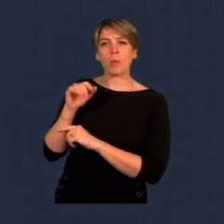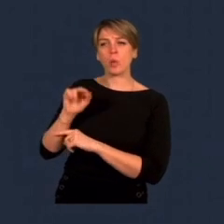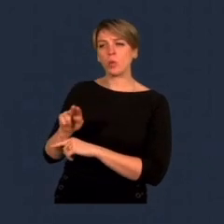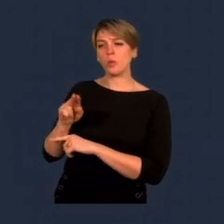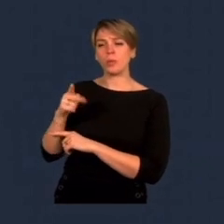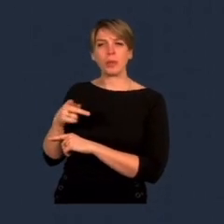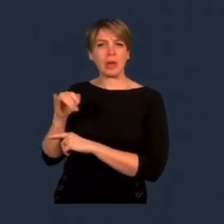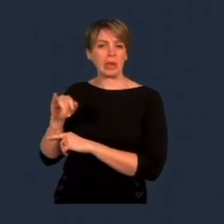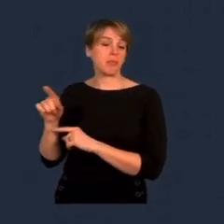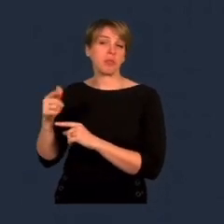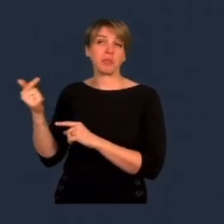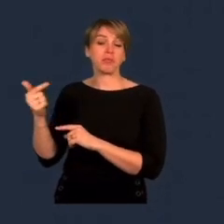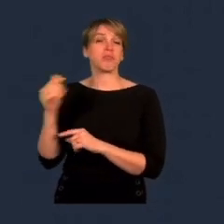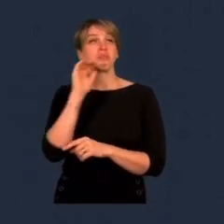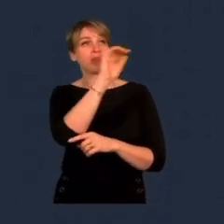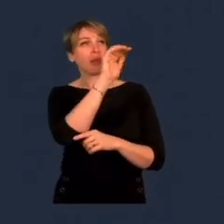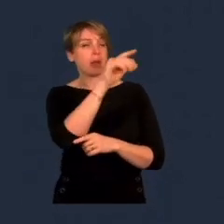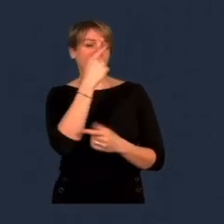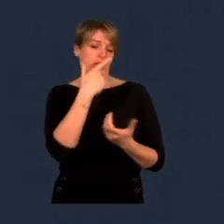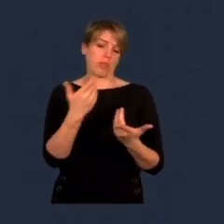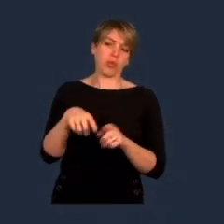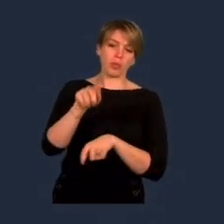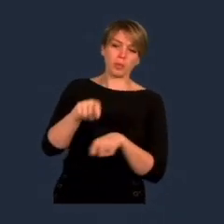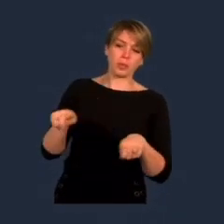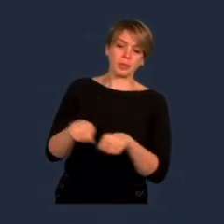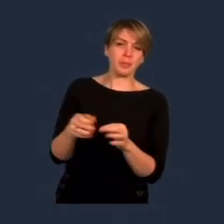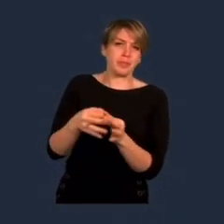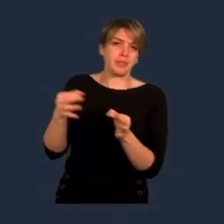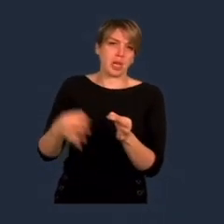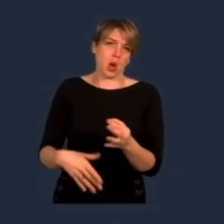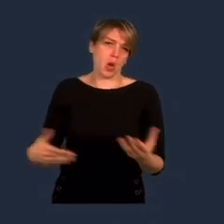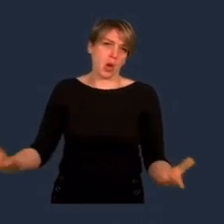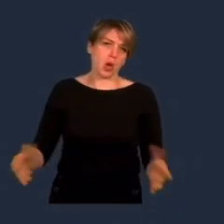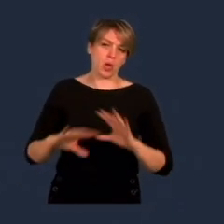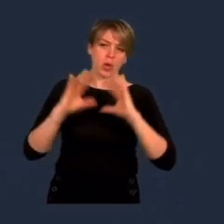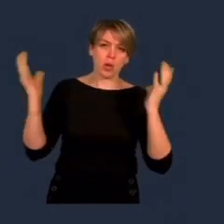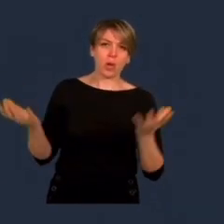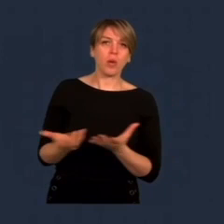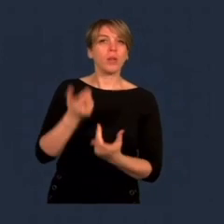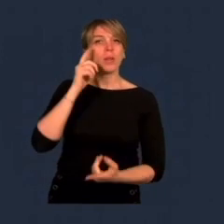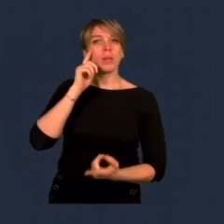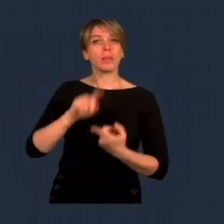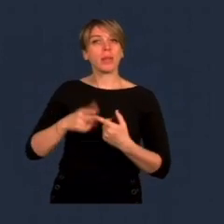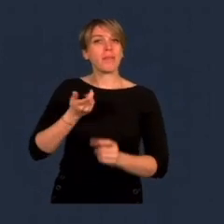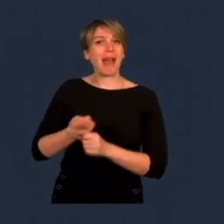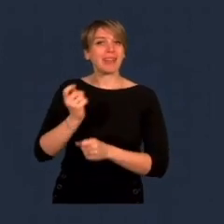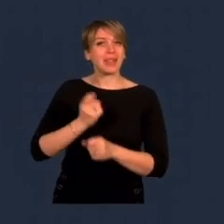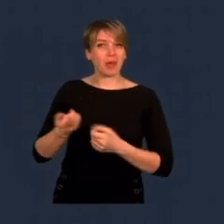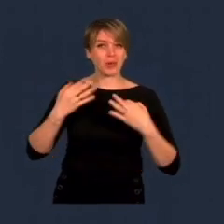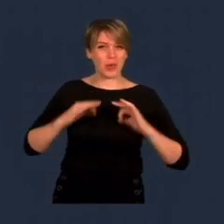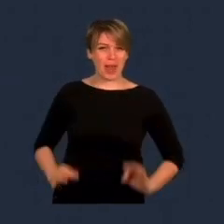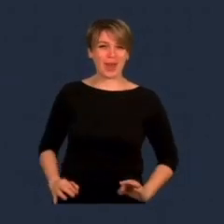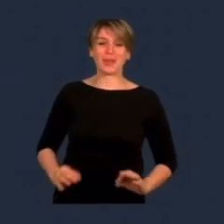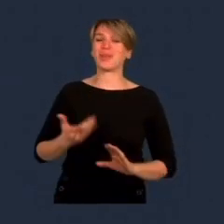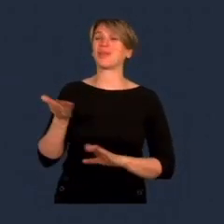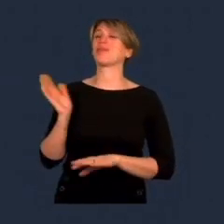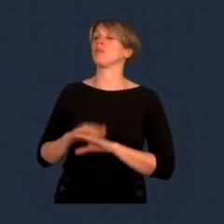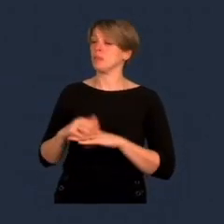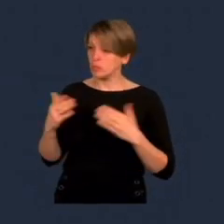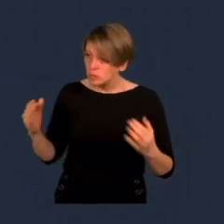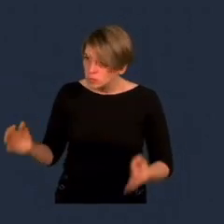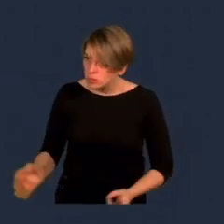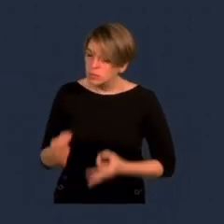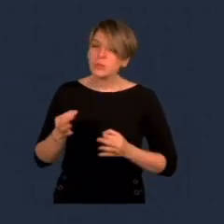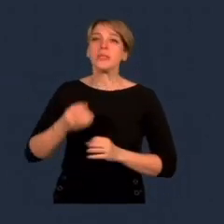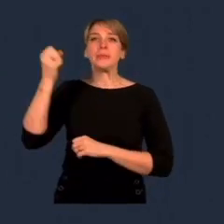d'information pour demander un compte-rendu, un état des lieux et se rendre compte que c'est pire. Donc suite à cela, il y a eu